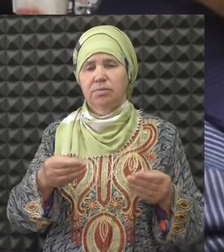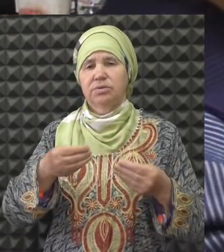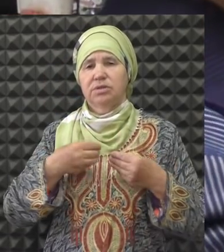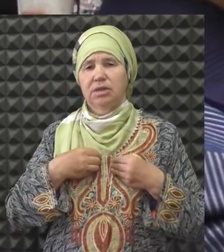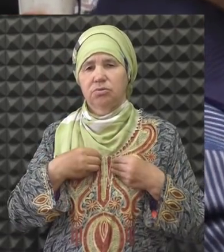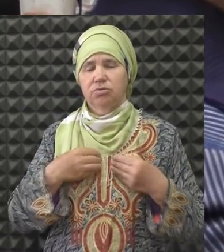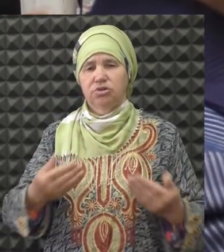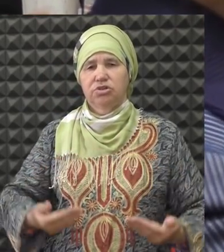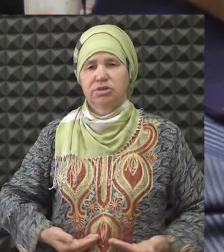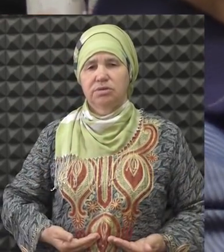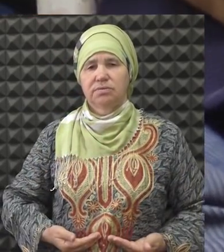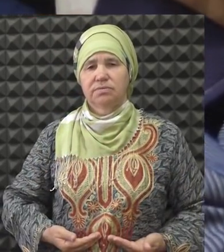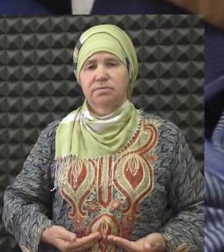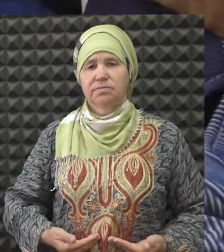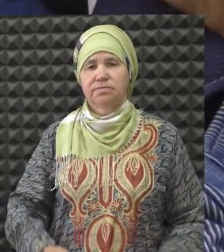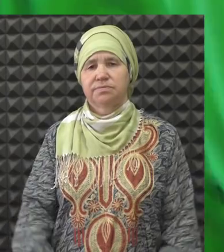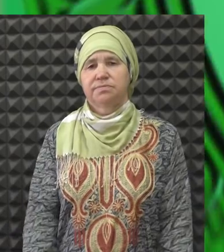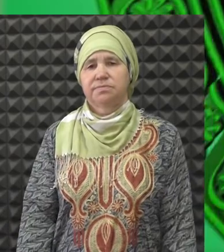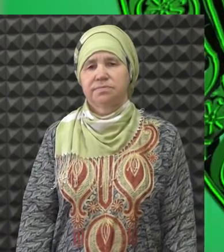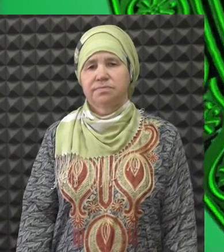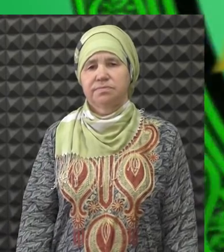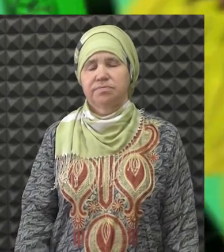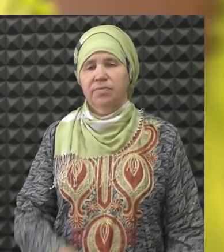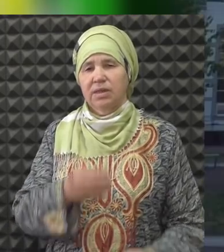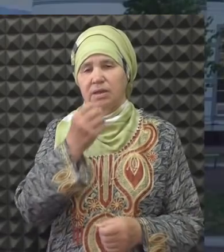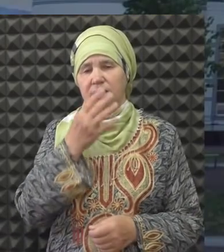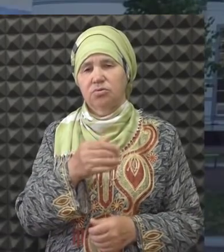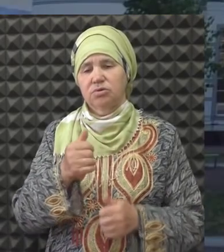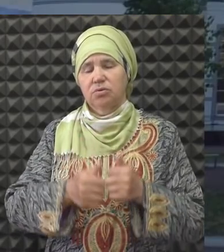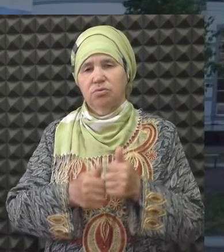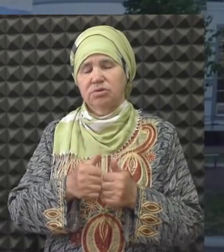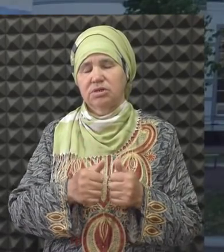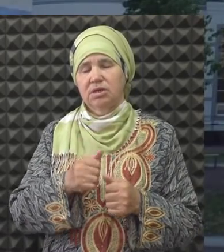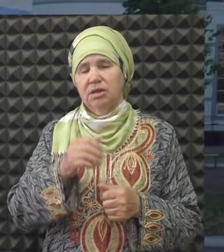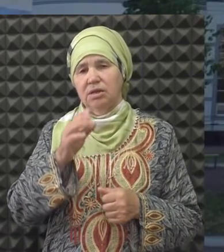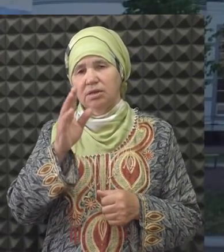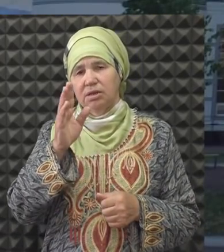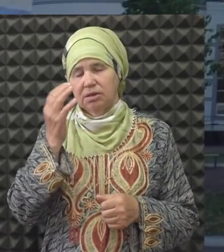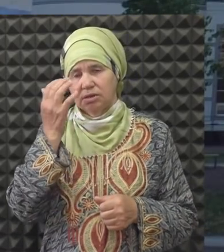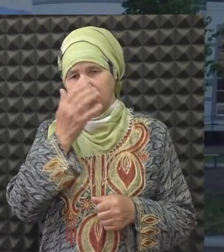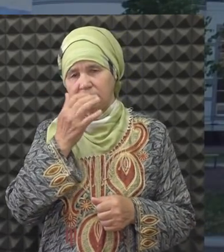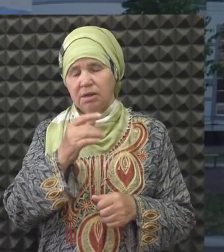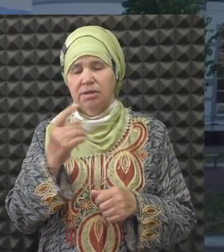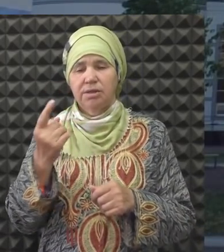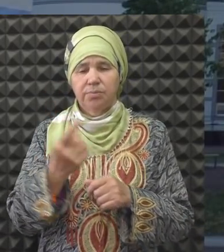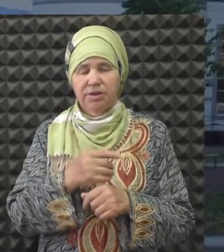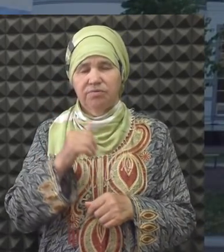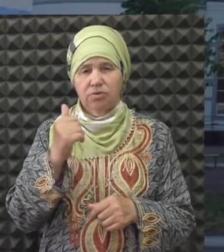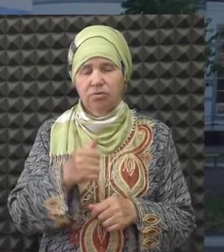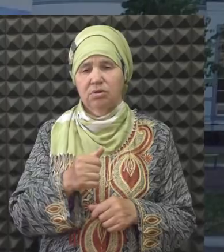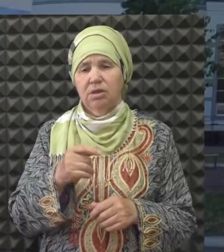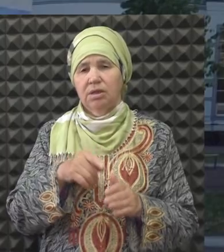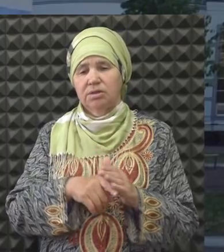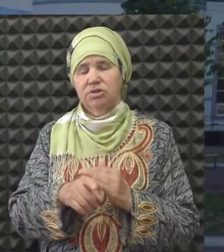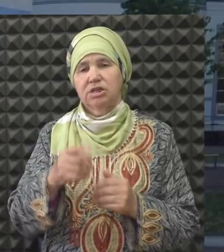нам даруешь жизнь. Следующие курсы для незрячих и слабовидящих в Центре фонда Ярдам стартуют уже 1